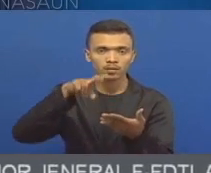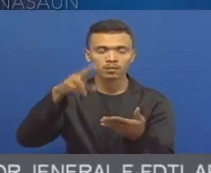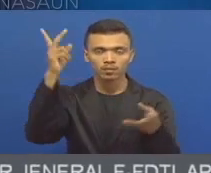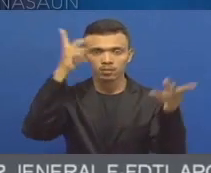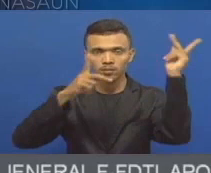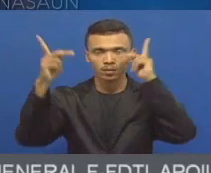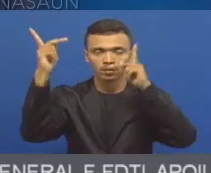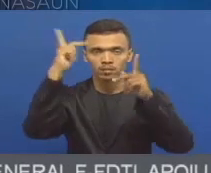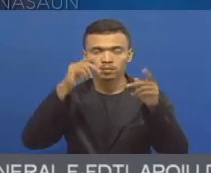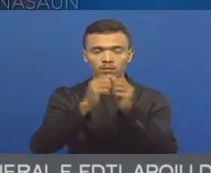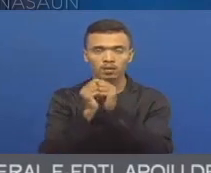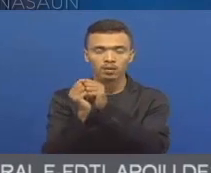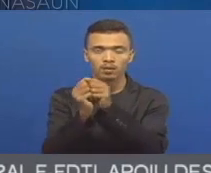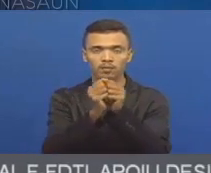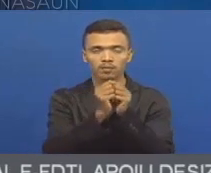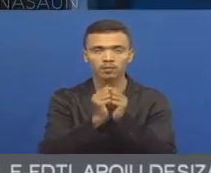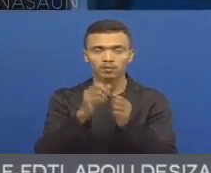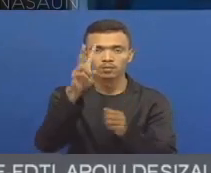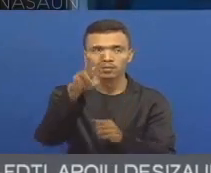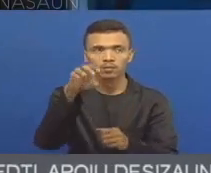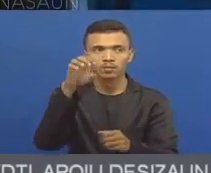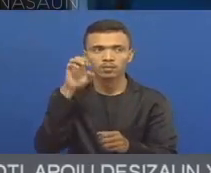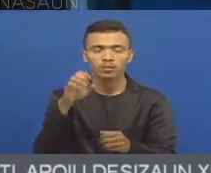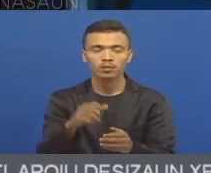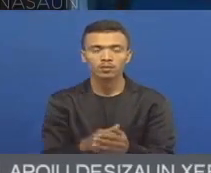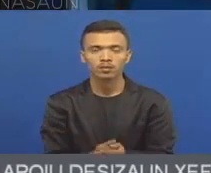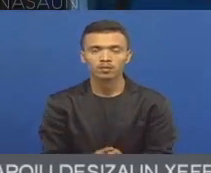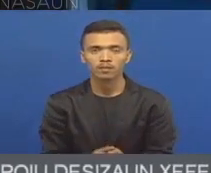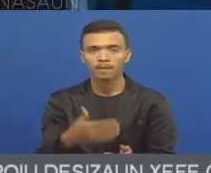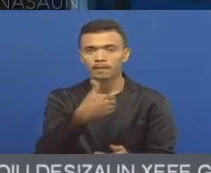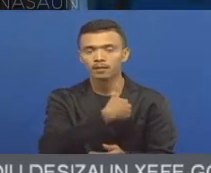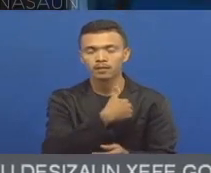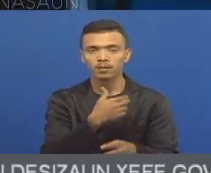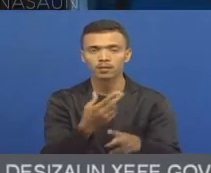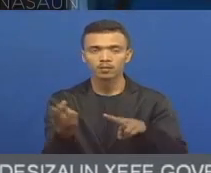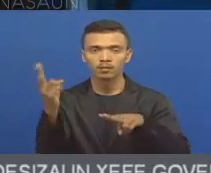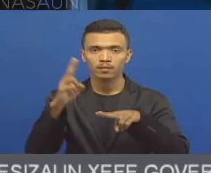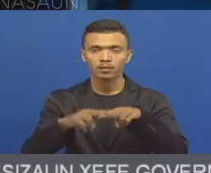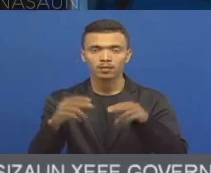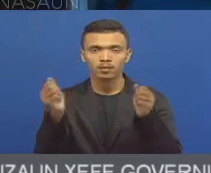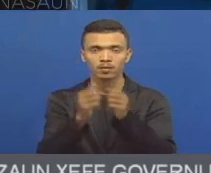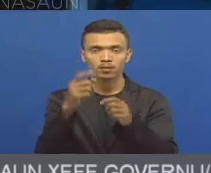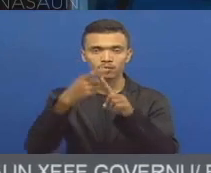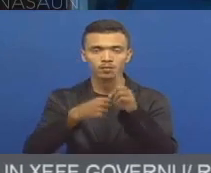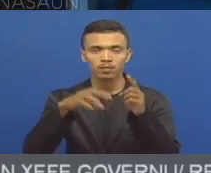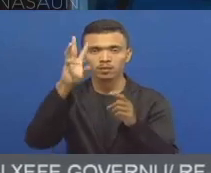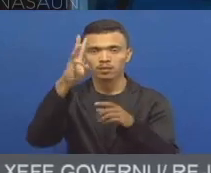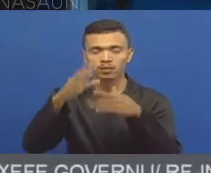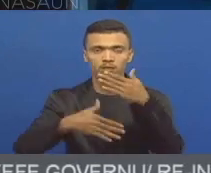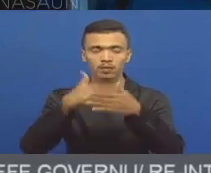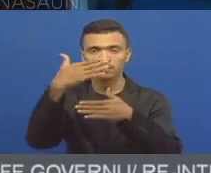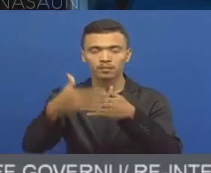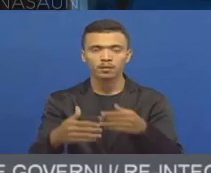kasu quase 200, né? Significa se dá aumenta tan ho fulang nen tuir mai tan. Nek